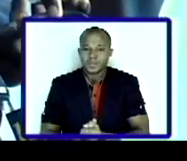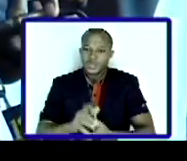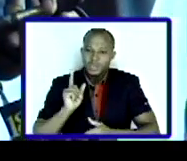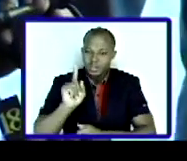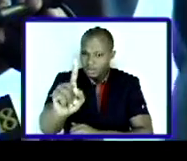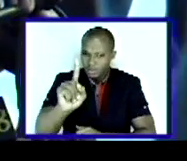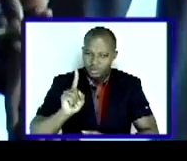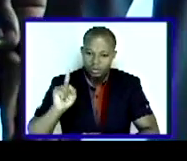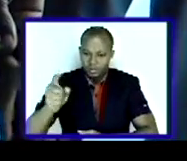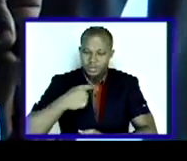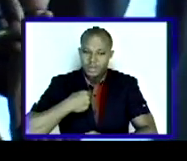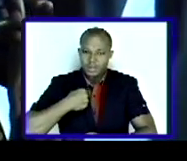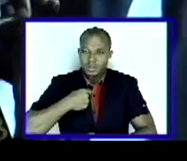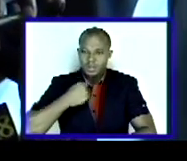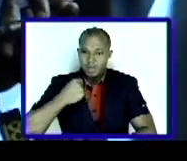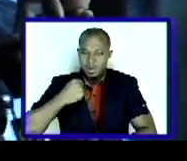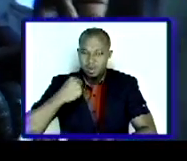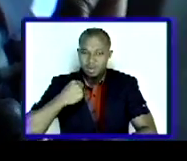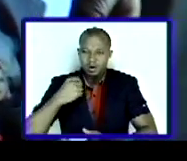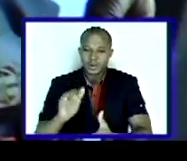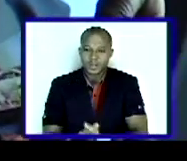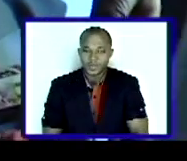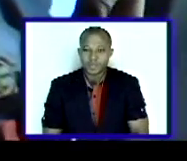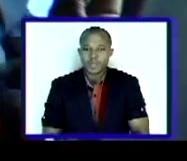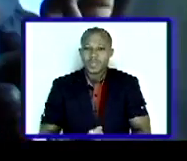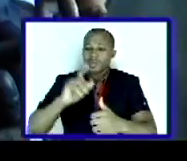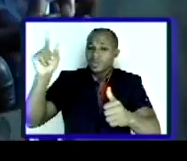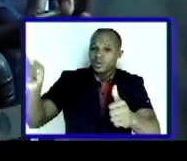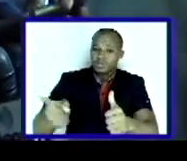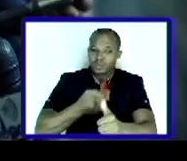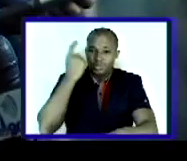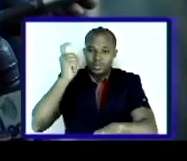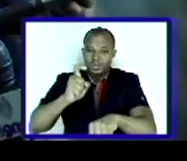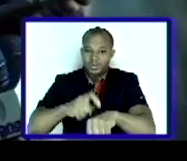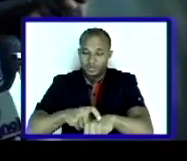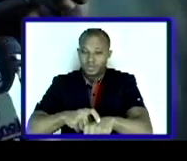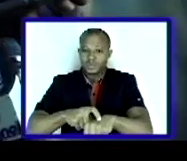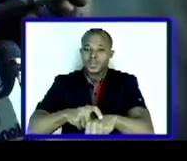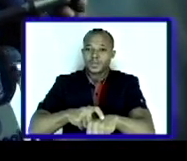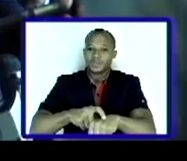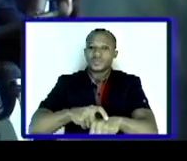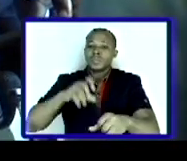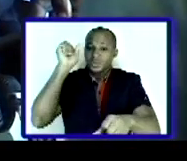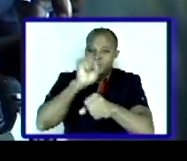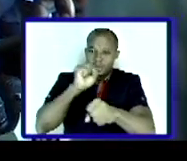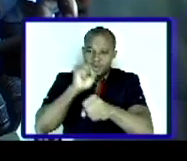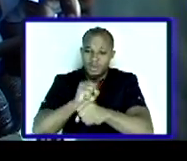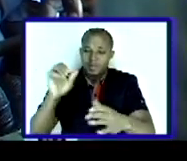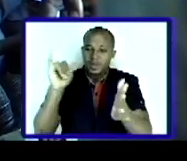Donc, c'est une grande première en Haïti parce que